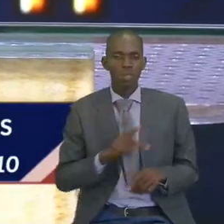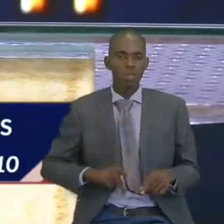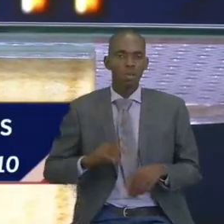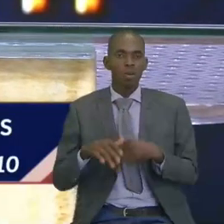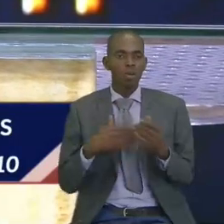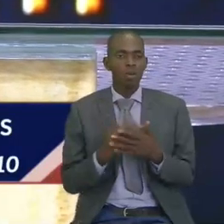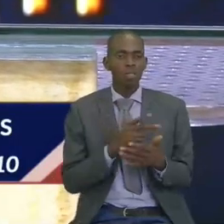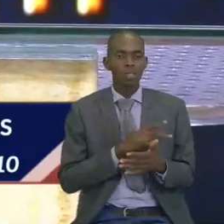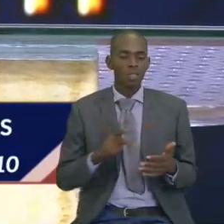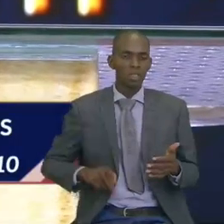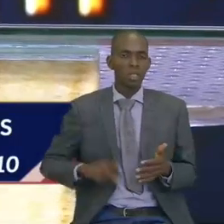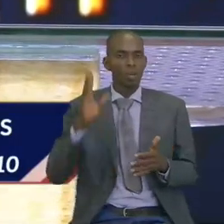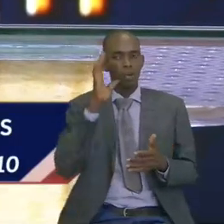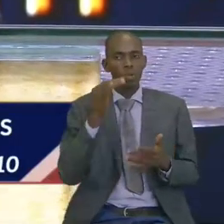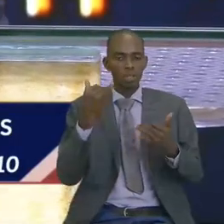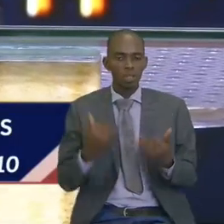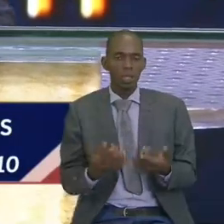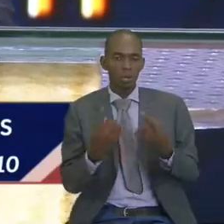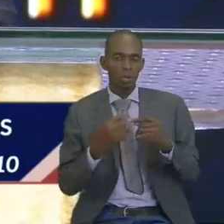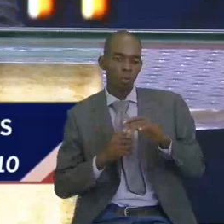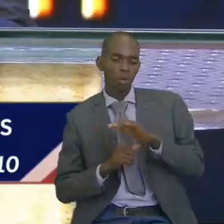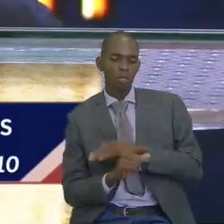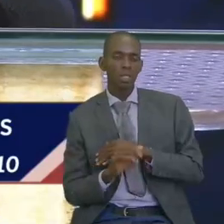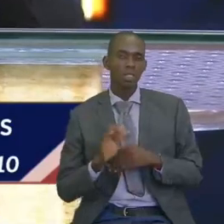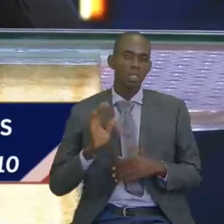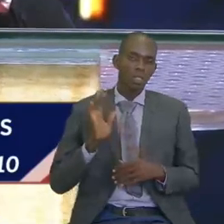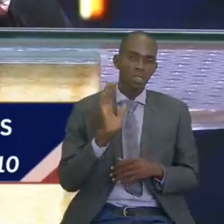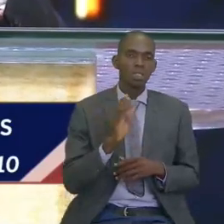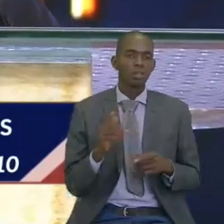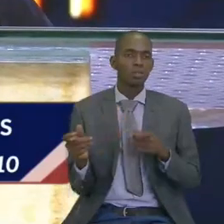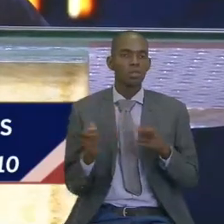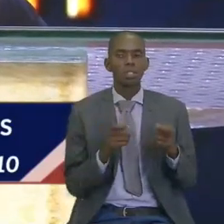tout viendra sous sa domination. C'est pourquoi il est appelé